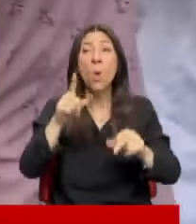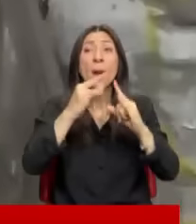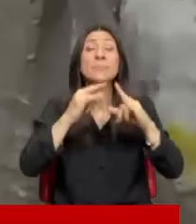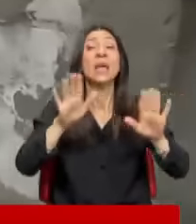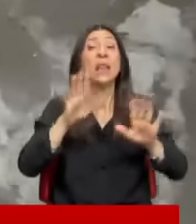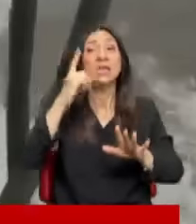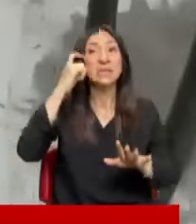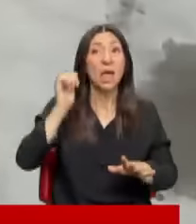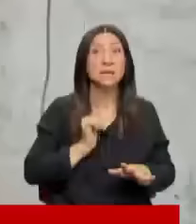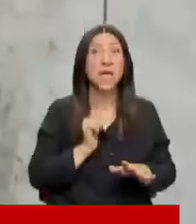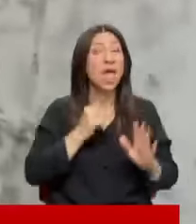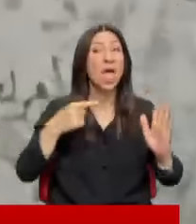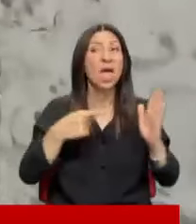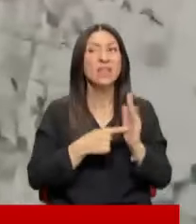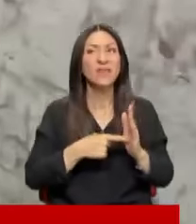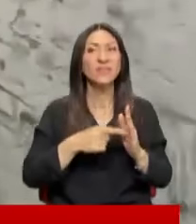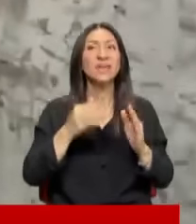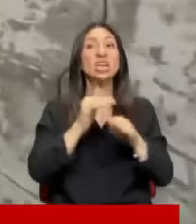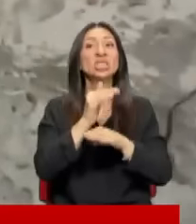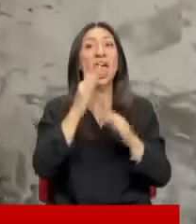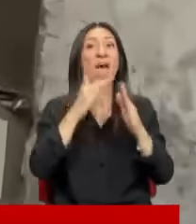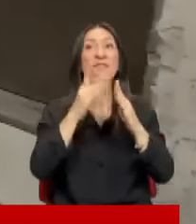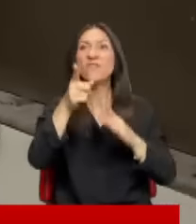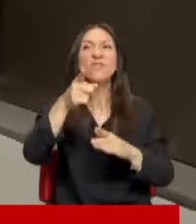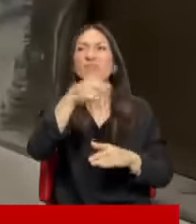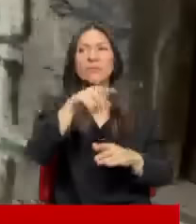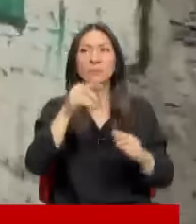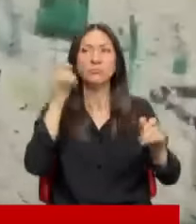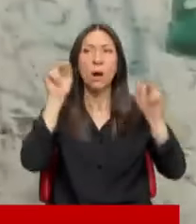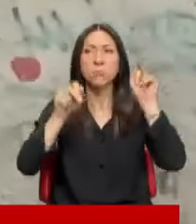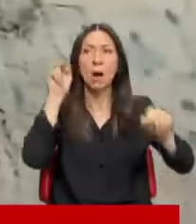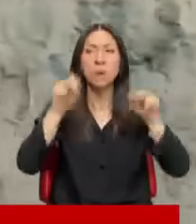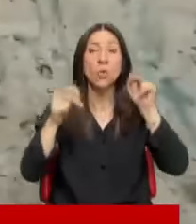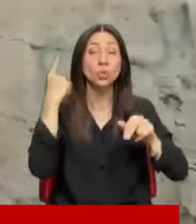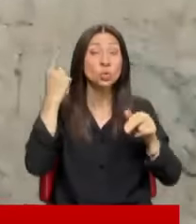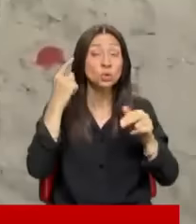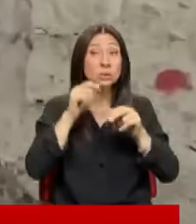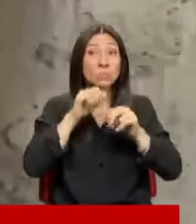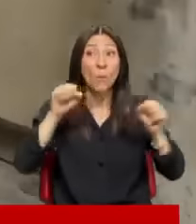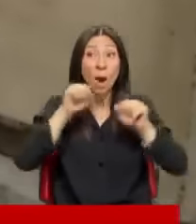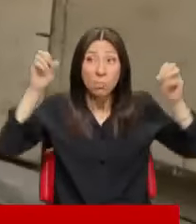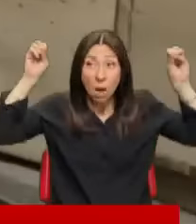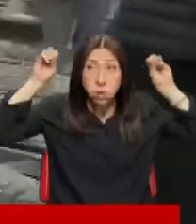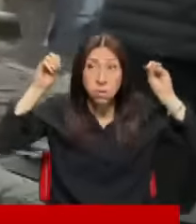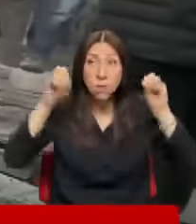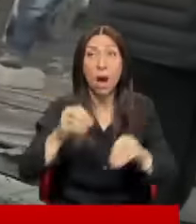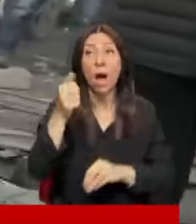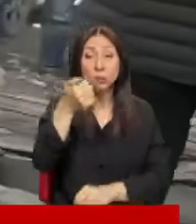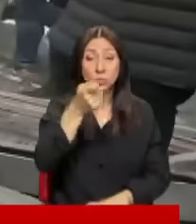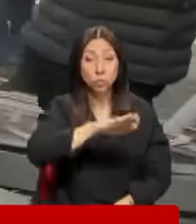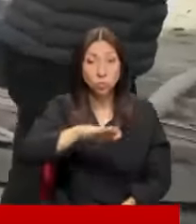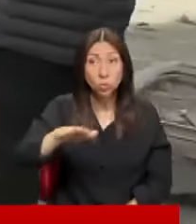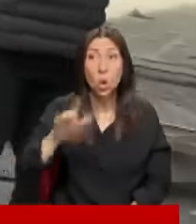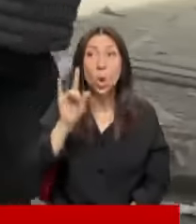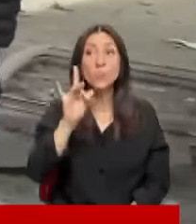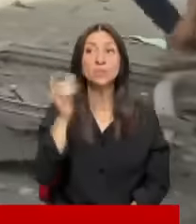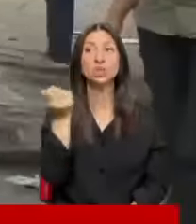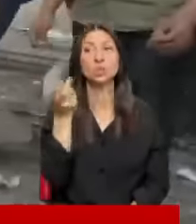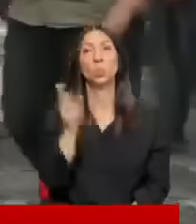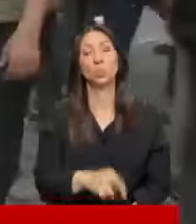değil, İsrail ordusunun hedefinde sivillerin yaşadığı evler de vardı. İsrail'in dünkü saldırısında 6'sı çocuk, 15 kişi hayatını